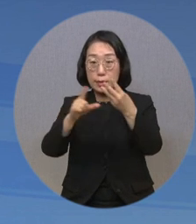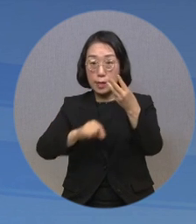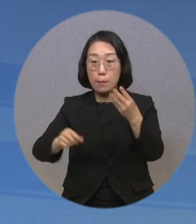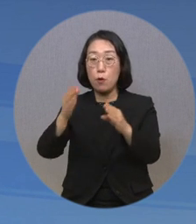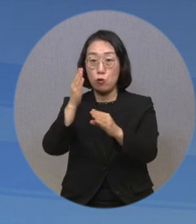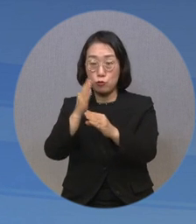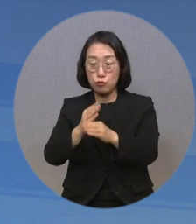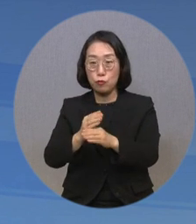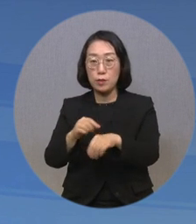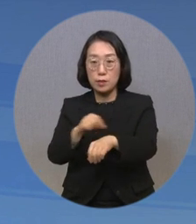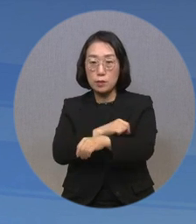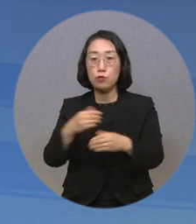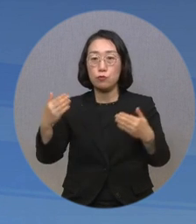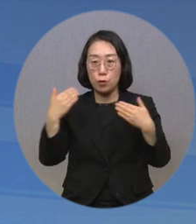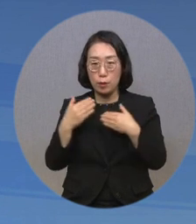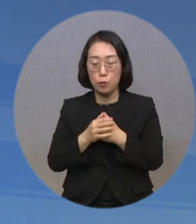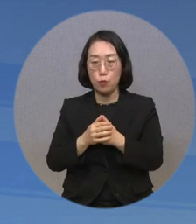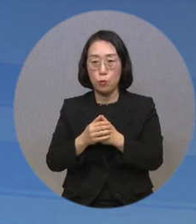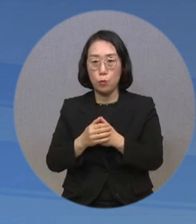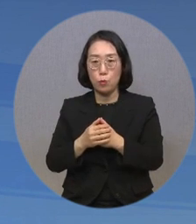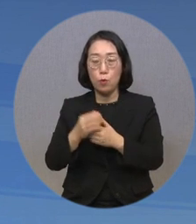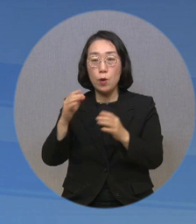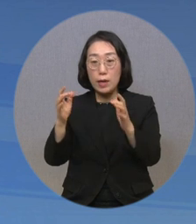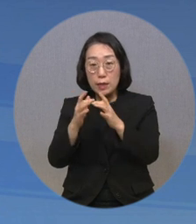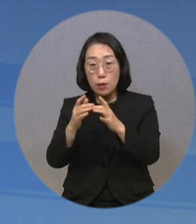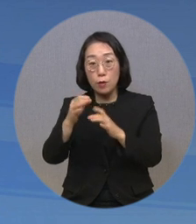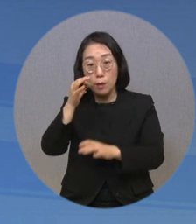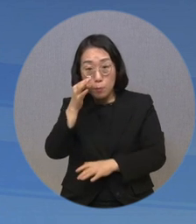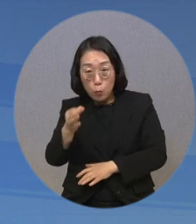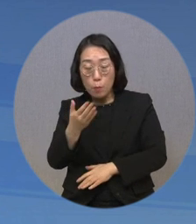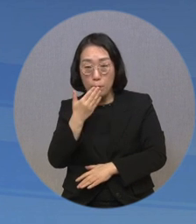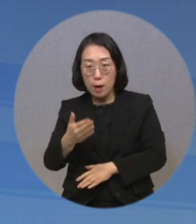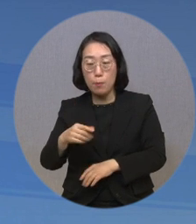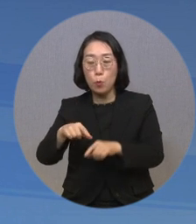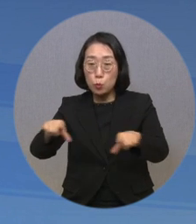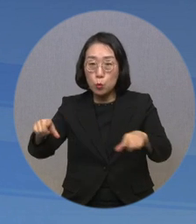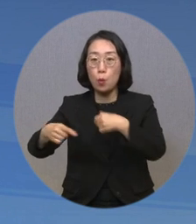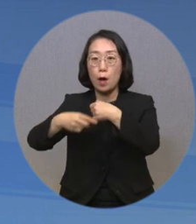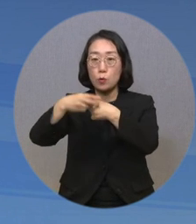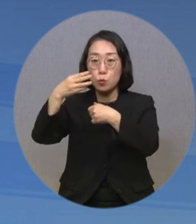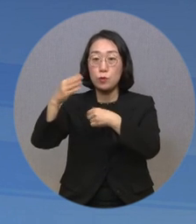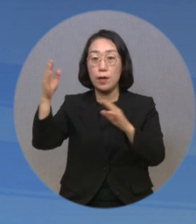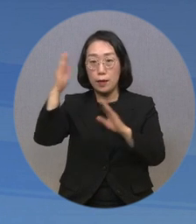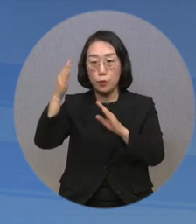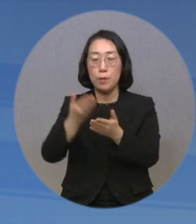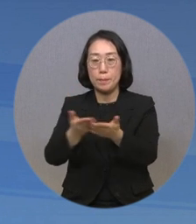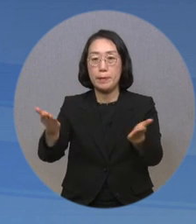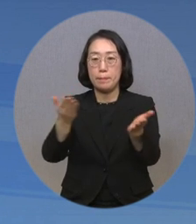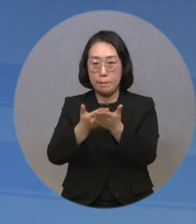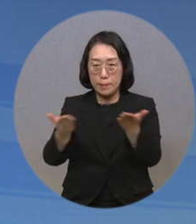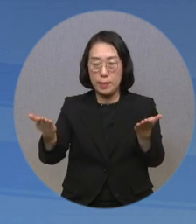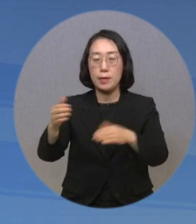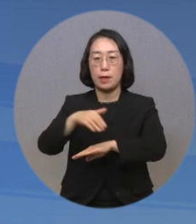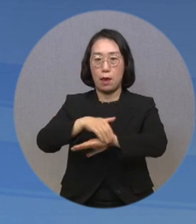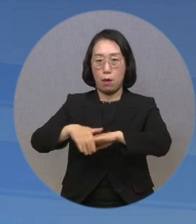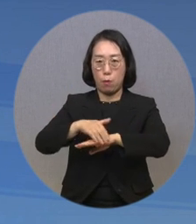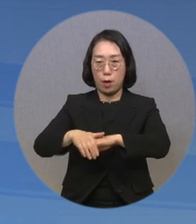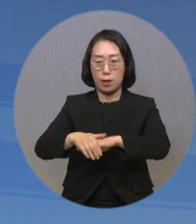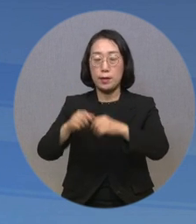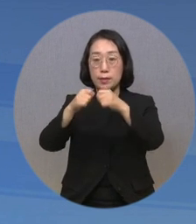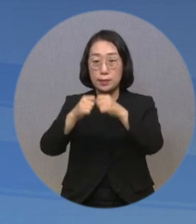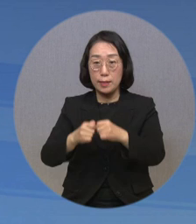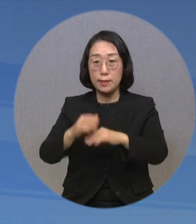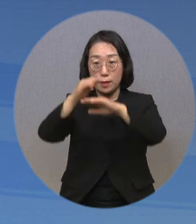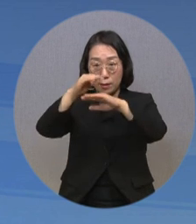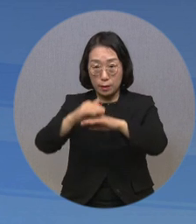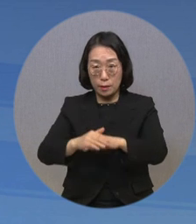시각장애인 특수학교와 점자 도서관, 일반 초중학교 등에 무상 배포할 예정입니다. 이 밖에 자세한